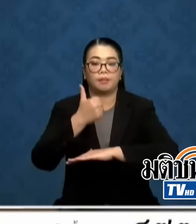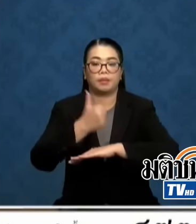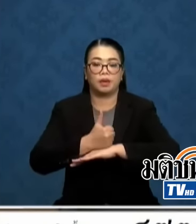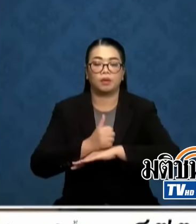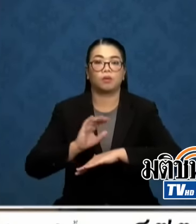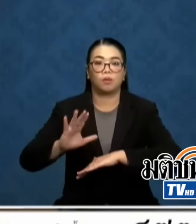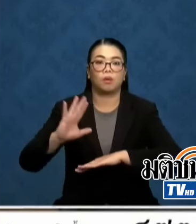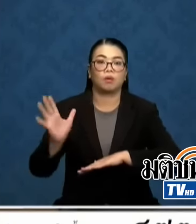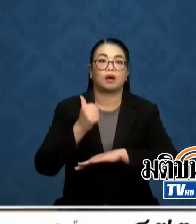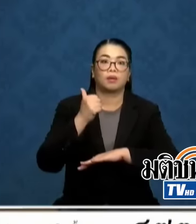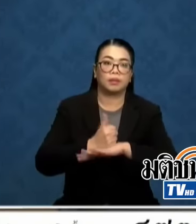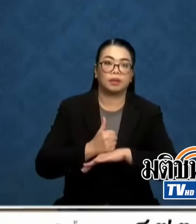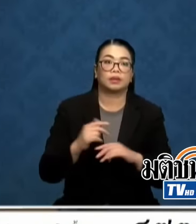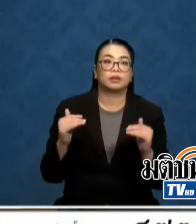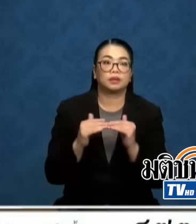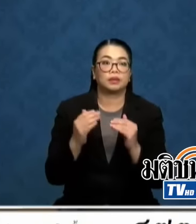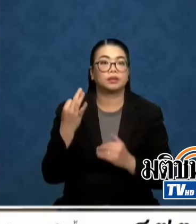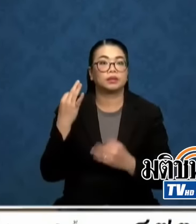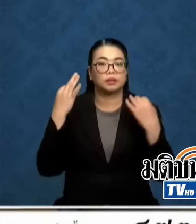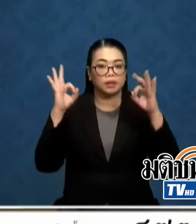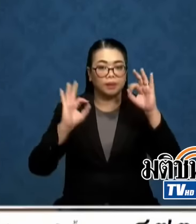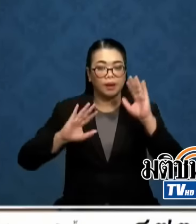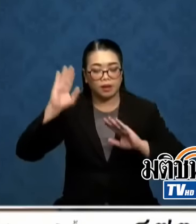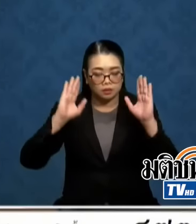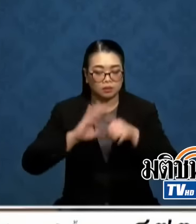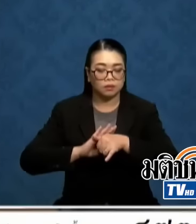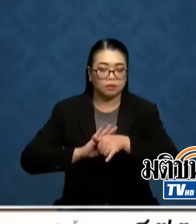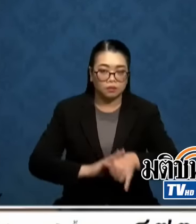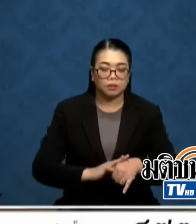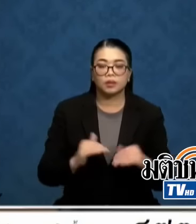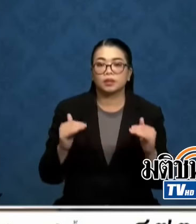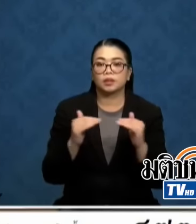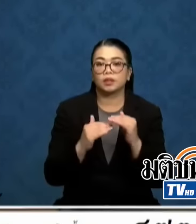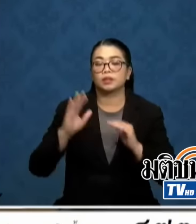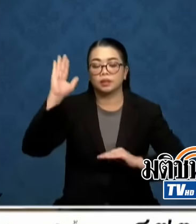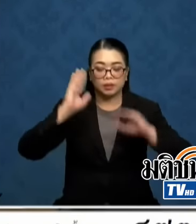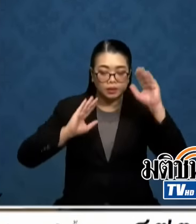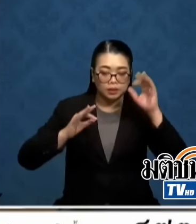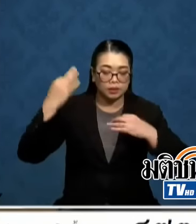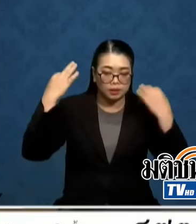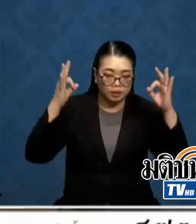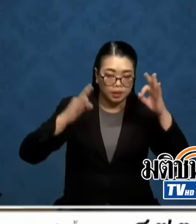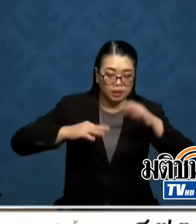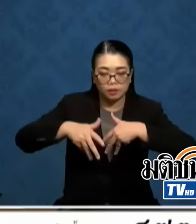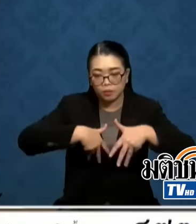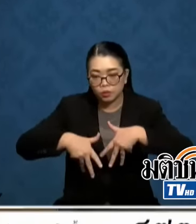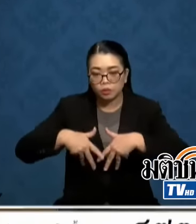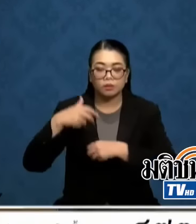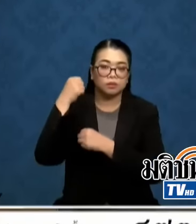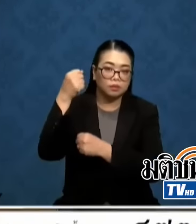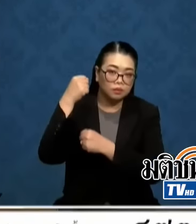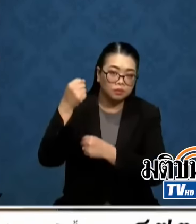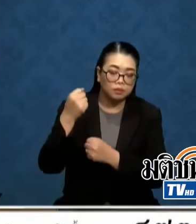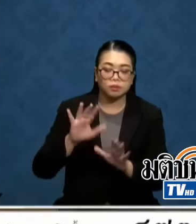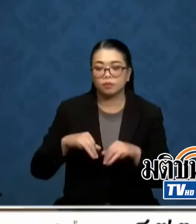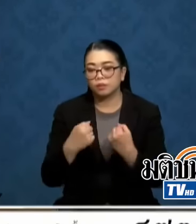เมืองโดยสิทธิเสรีภาพที่ถูกจำกัดได้แก่เสรีภาพในการชุมนุมหรือสมาคม